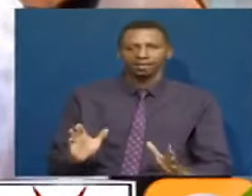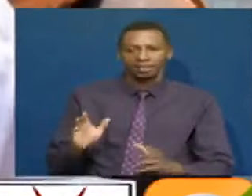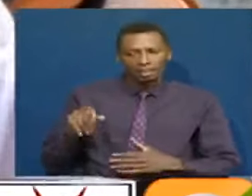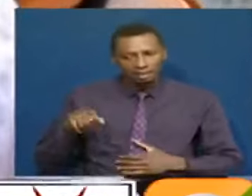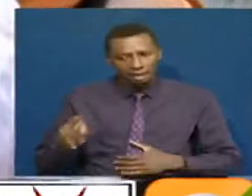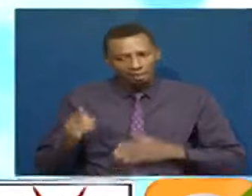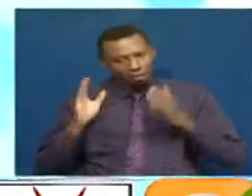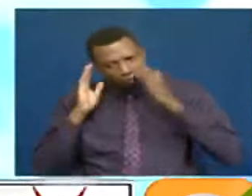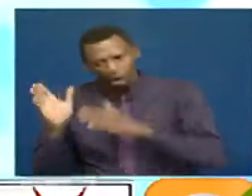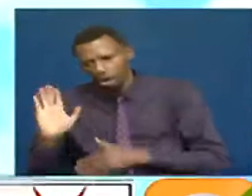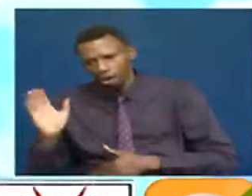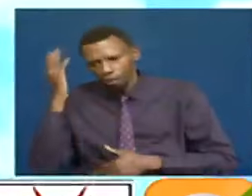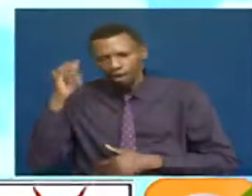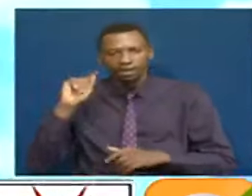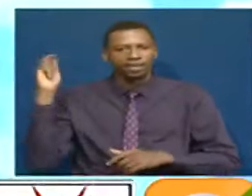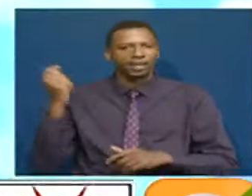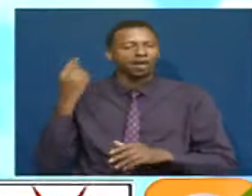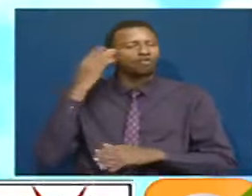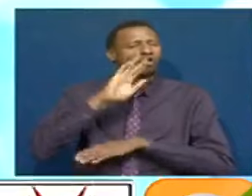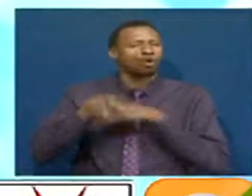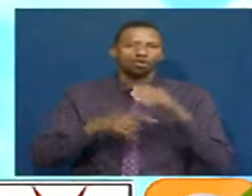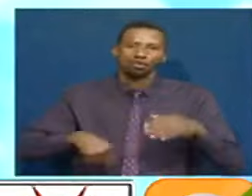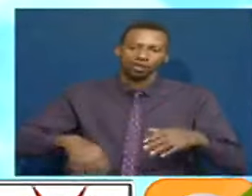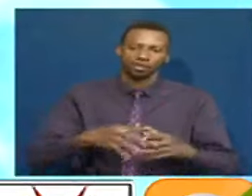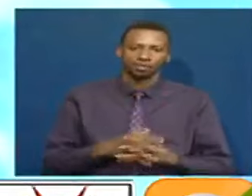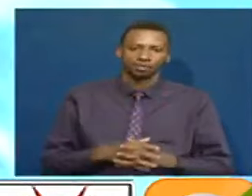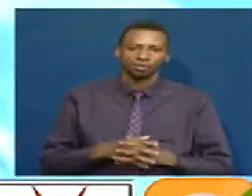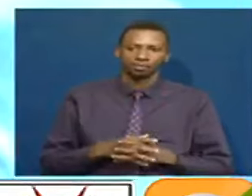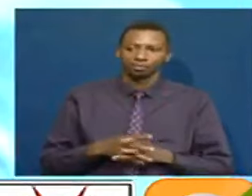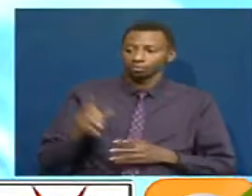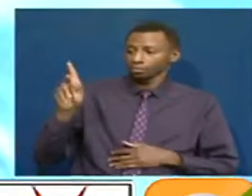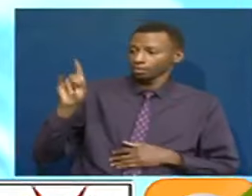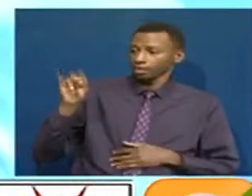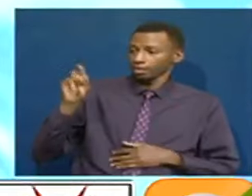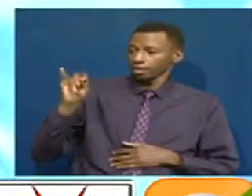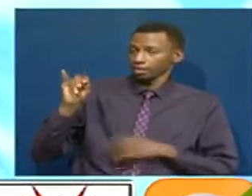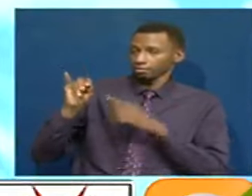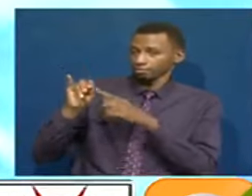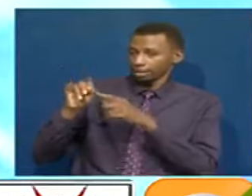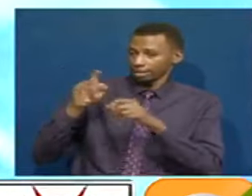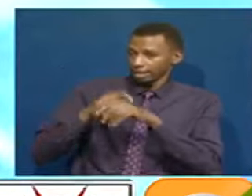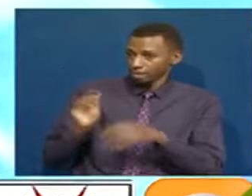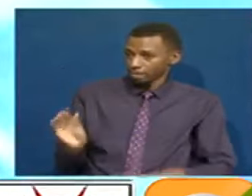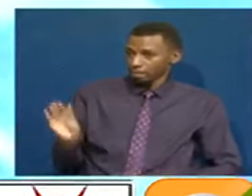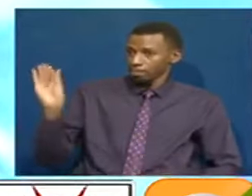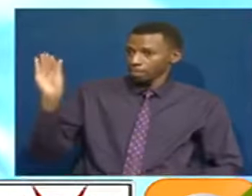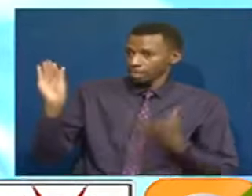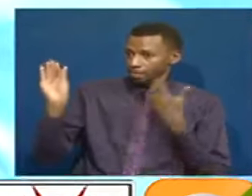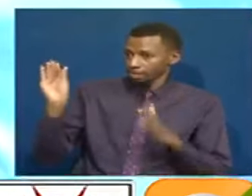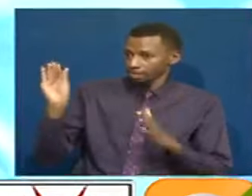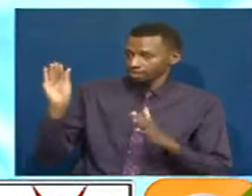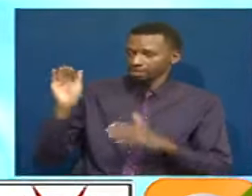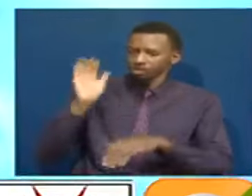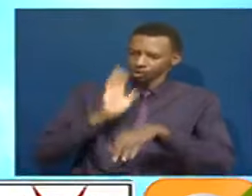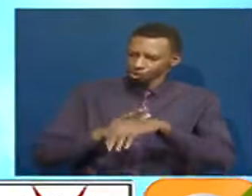ni yetu sisi sote. Kuapishwa kwa Professor Kithure Kindiki is a good advice kwa sababu is a good thing